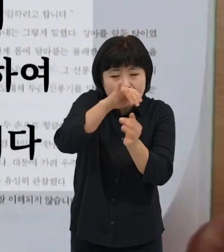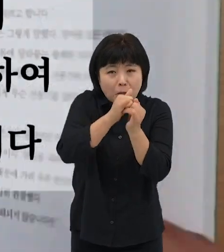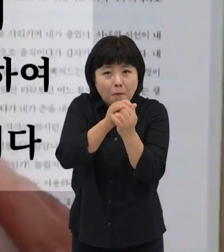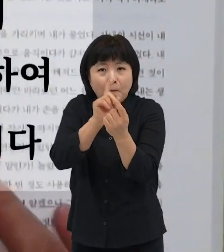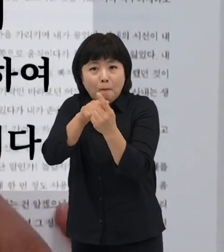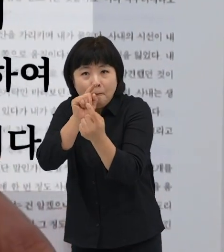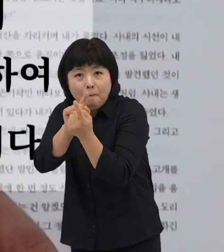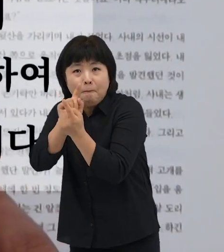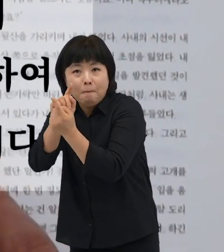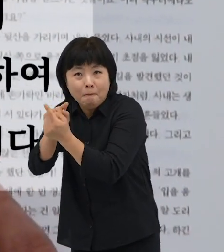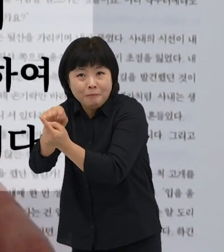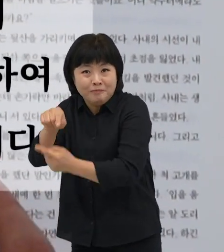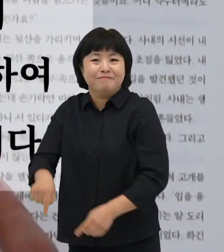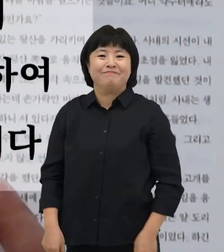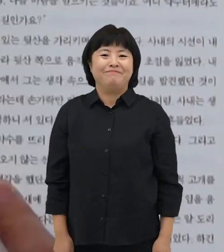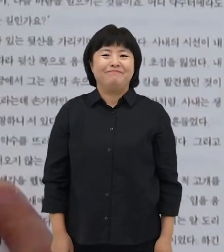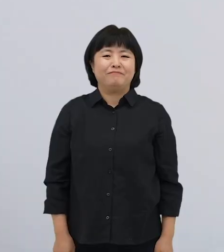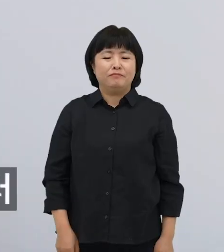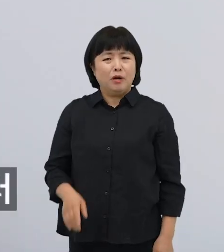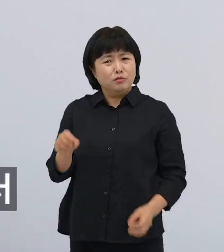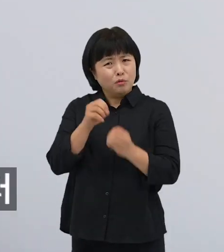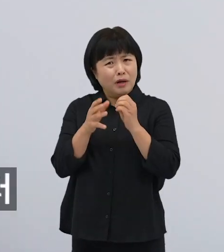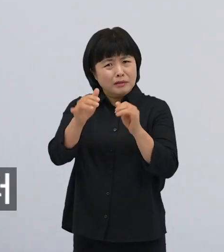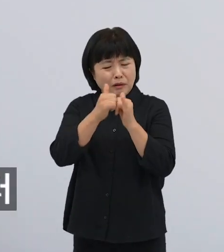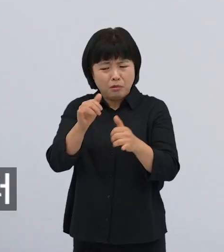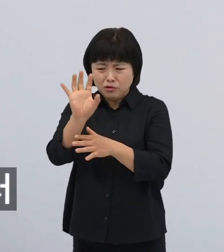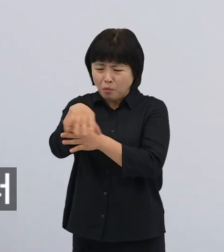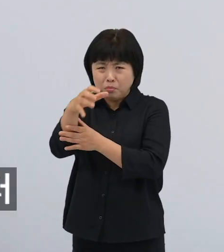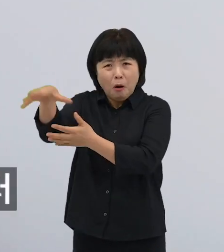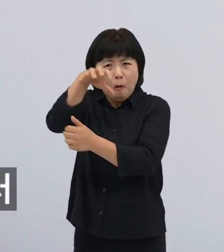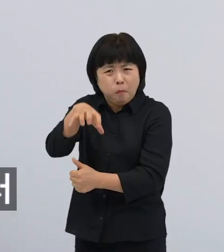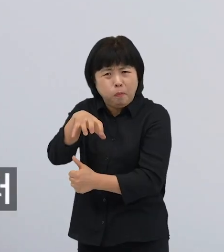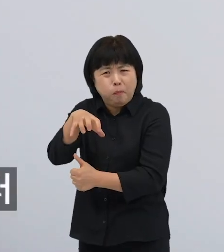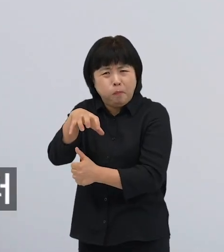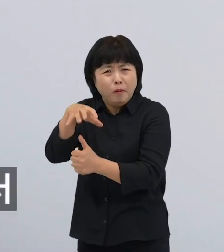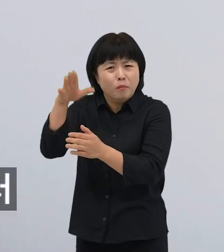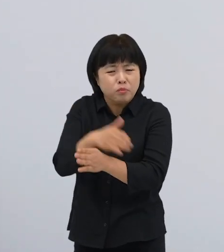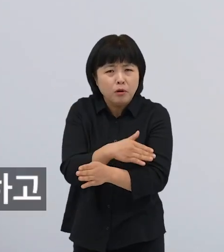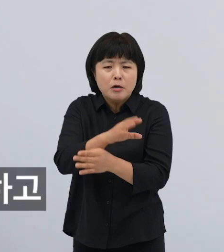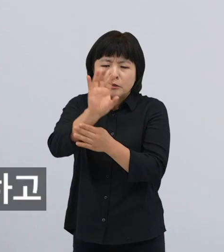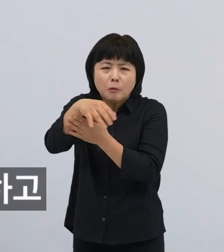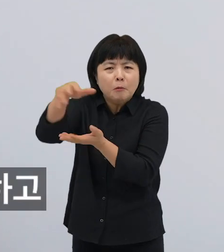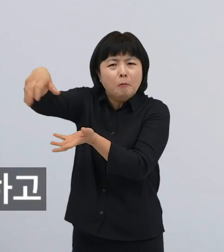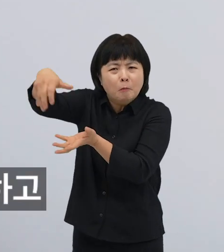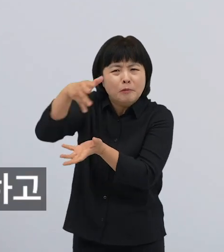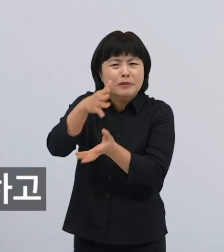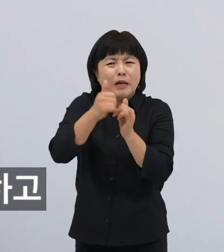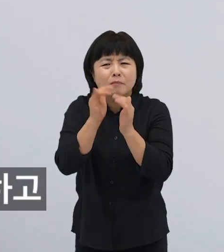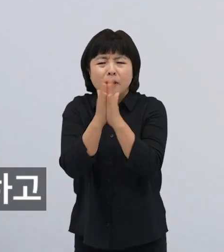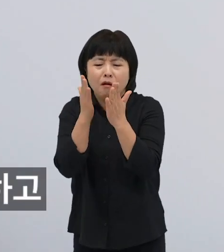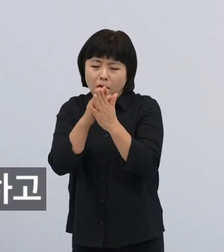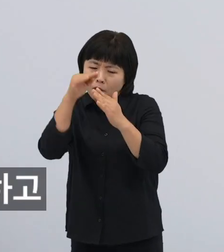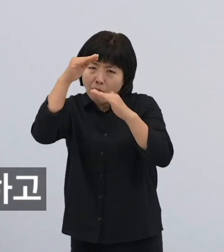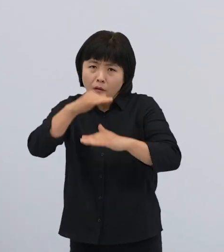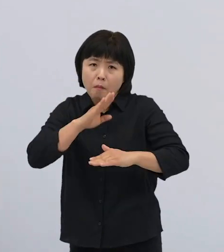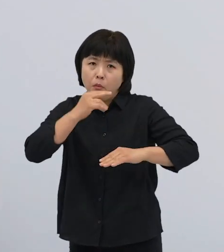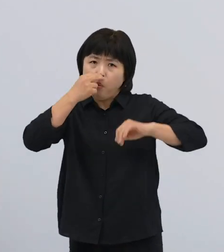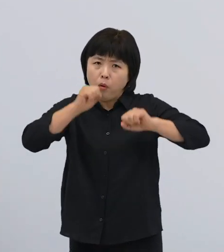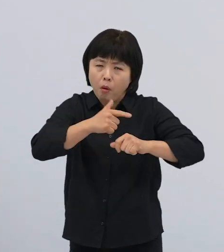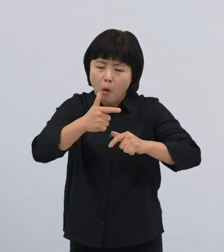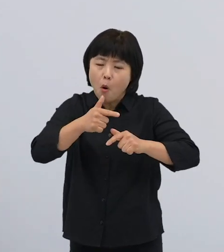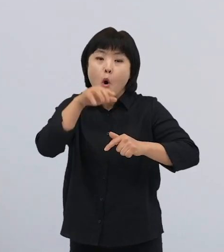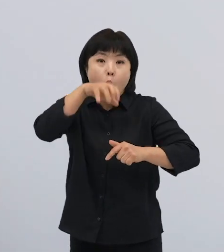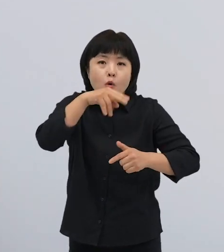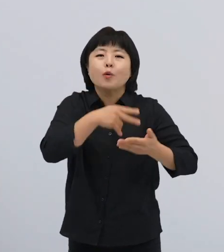다니는 사람을 만나게 됩니다. 소설가는 선풍기 유폐자로부터 선풍기 수집가에 대한 책이 존재하고